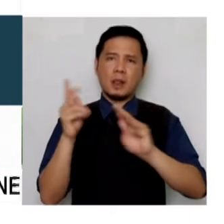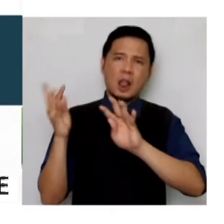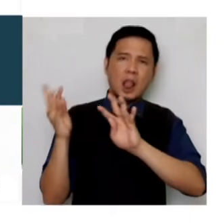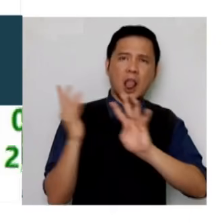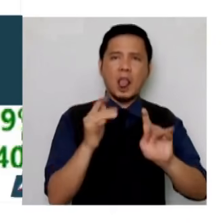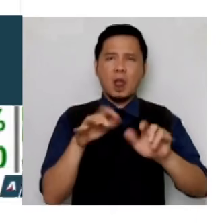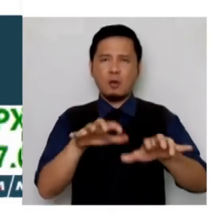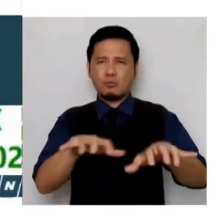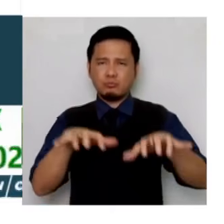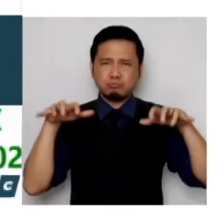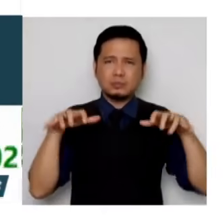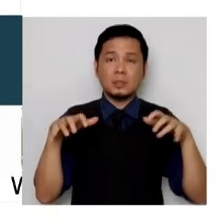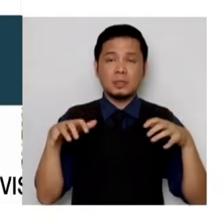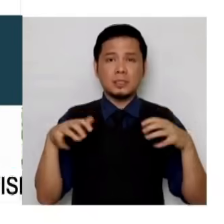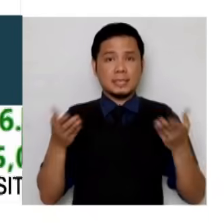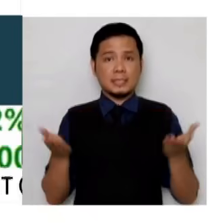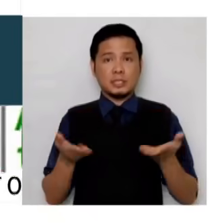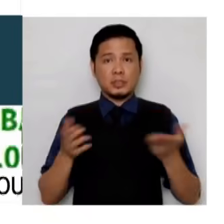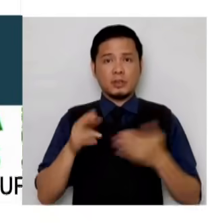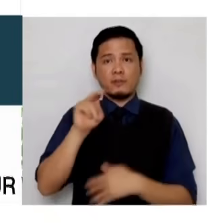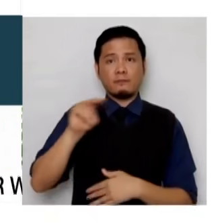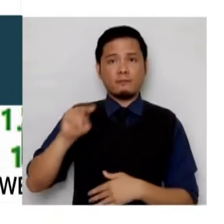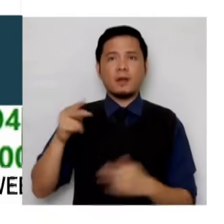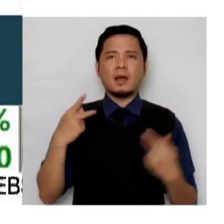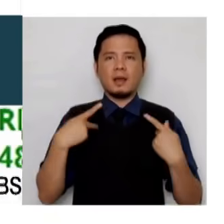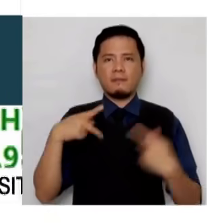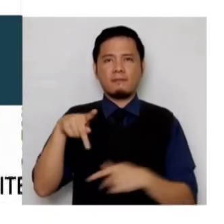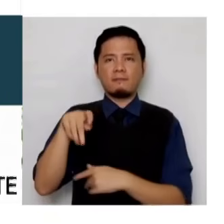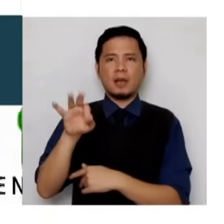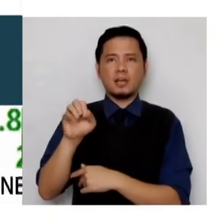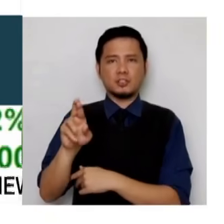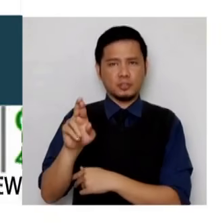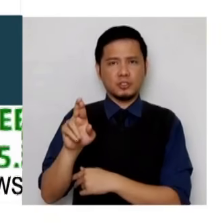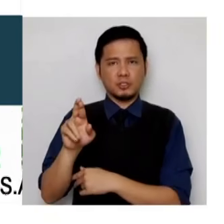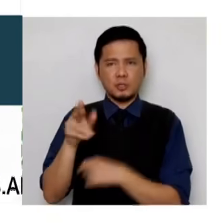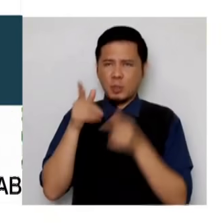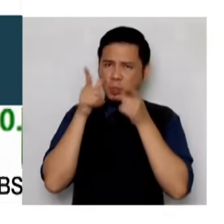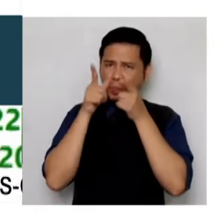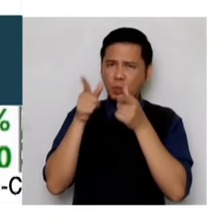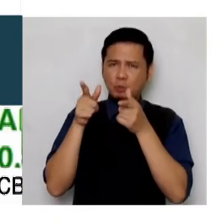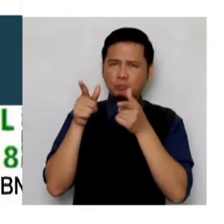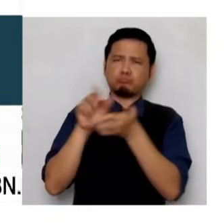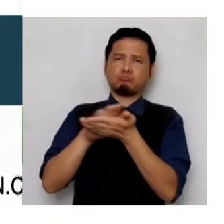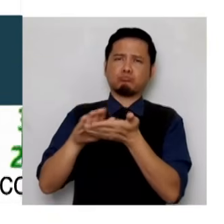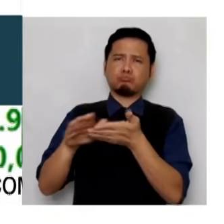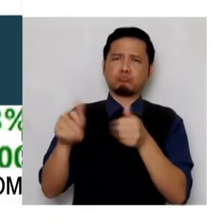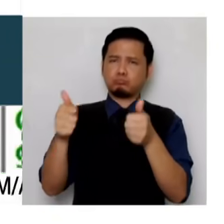sa Navotas, nag-roll out naman tayo ng Pfizer. Maayos naman po. No? Kasi